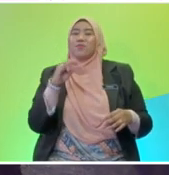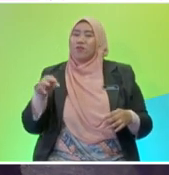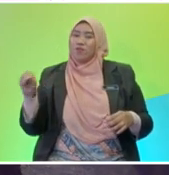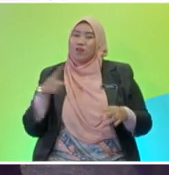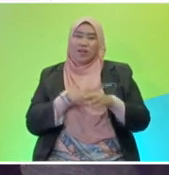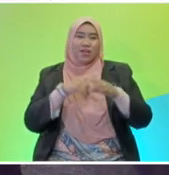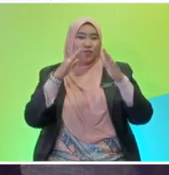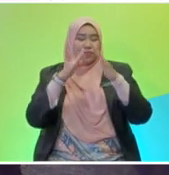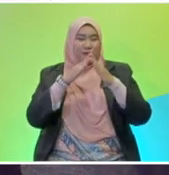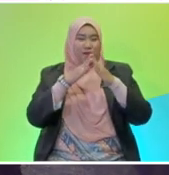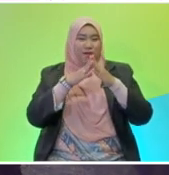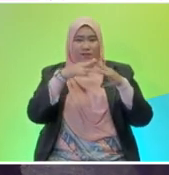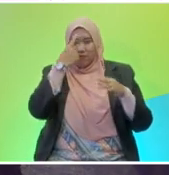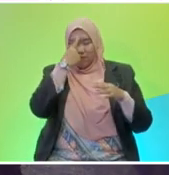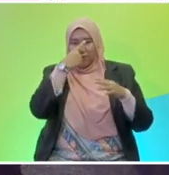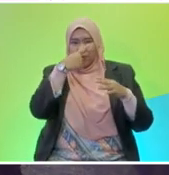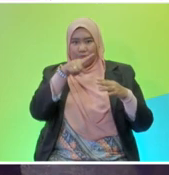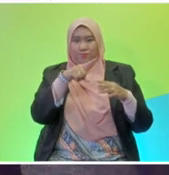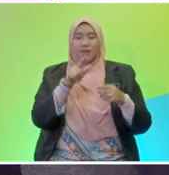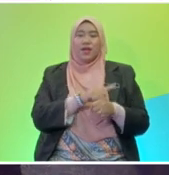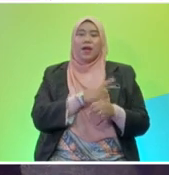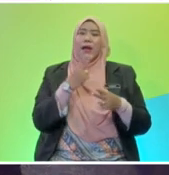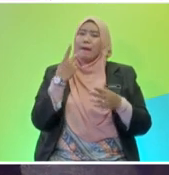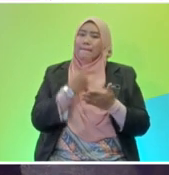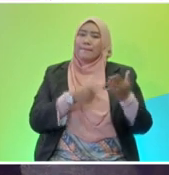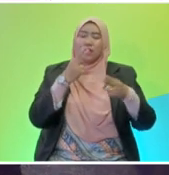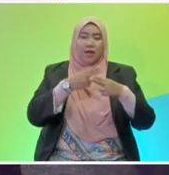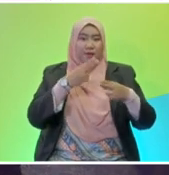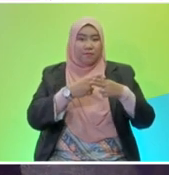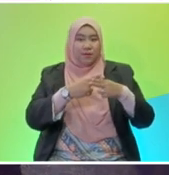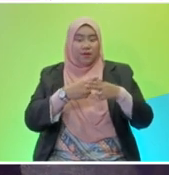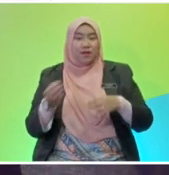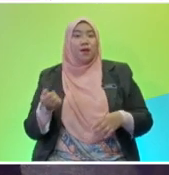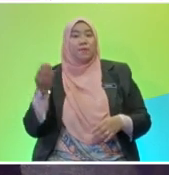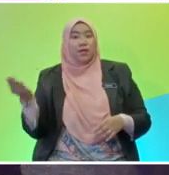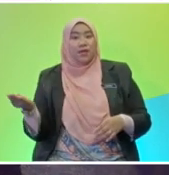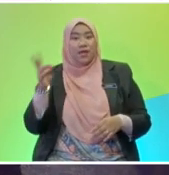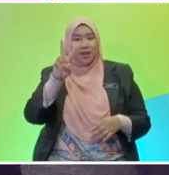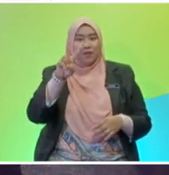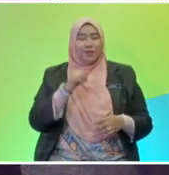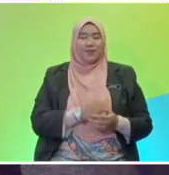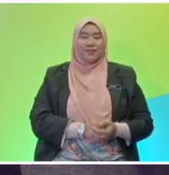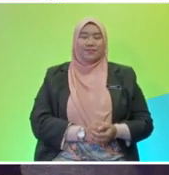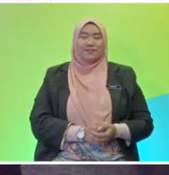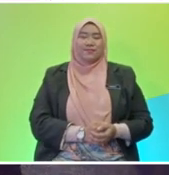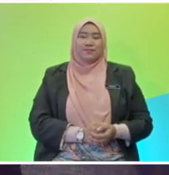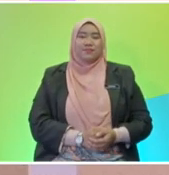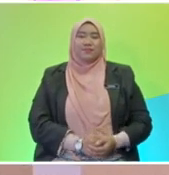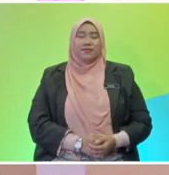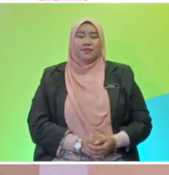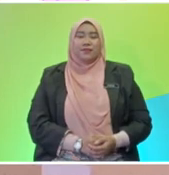objek yang kedua apa yang namanya Apakah objek ini hah Saya rasa ini